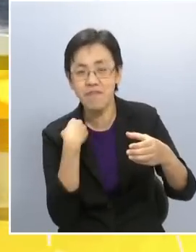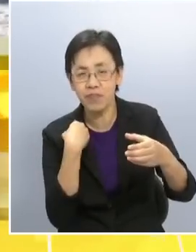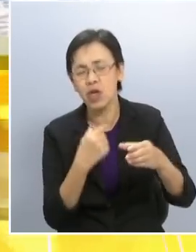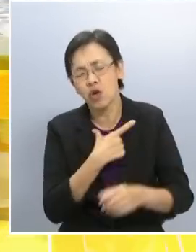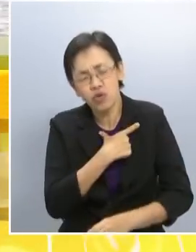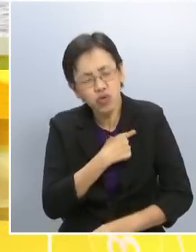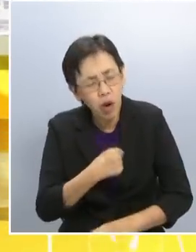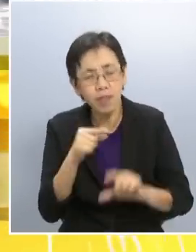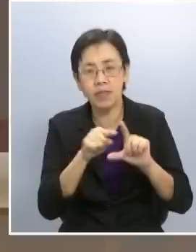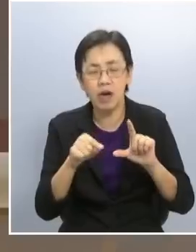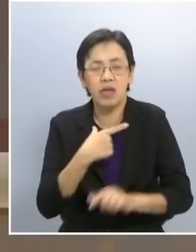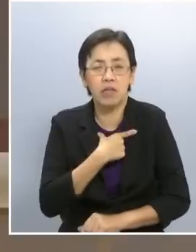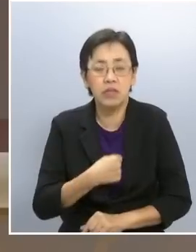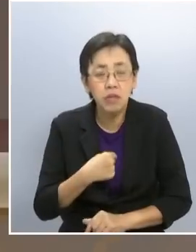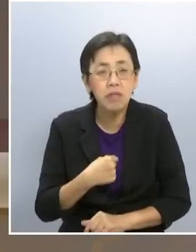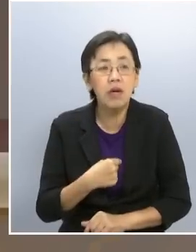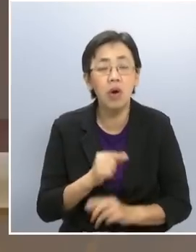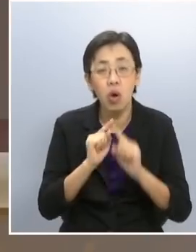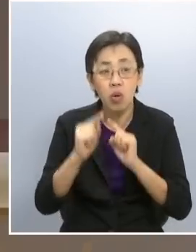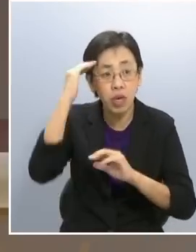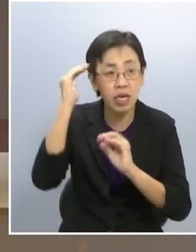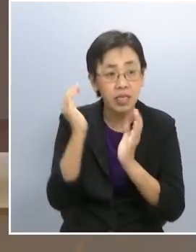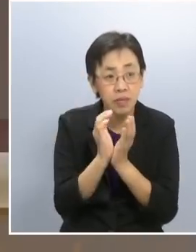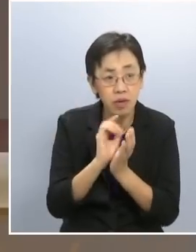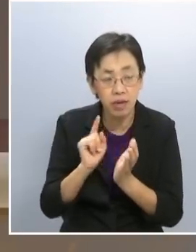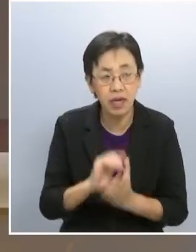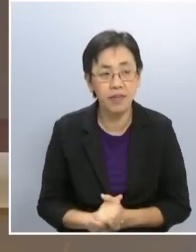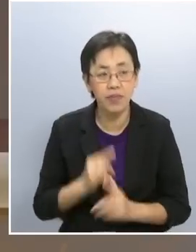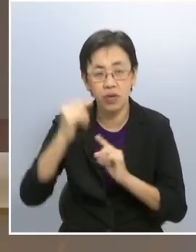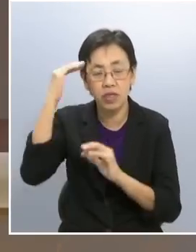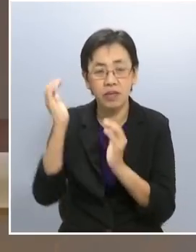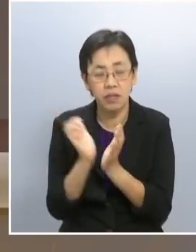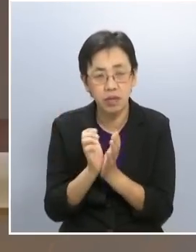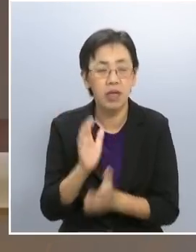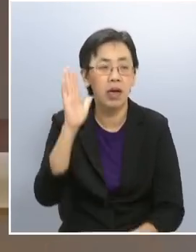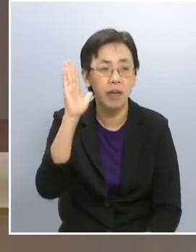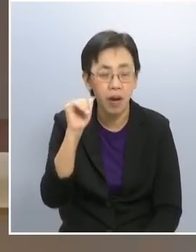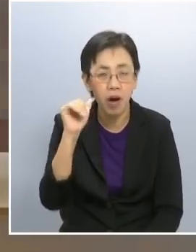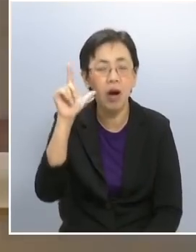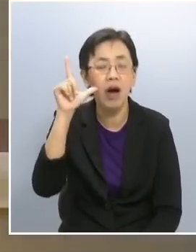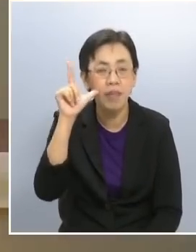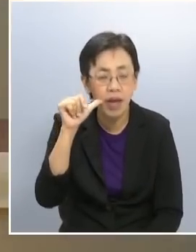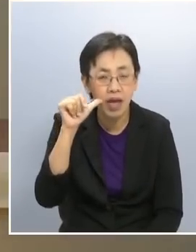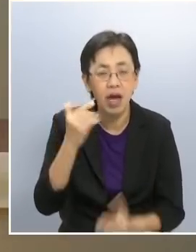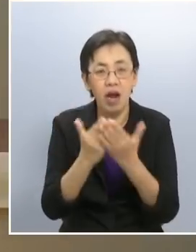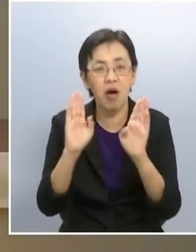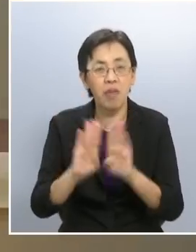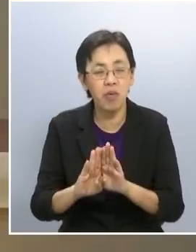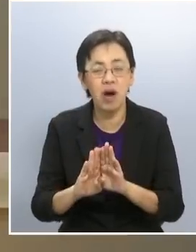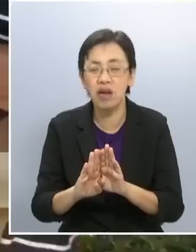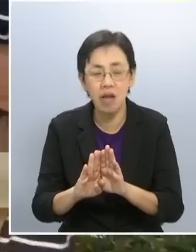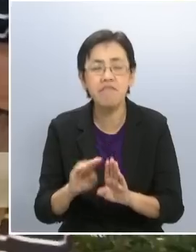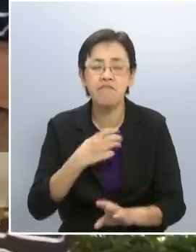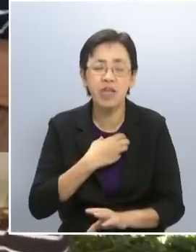ากคุณลุงบอกว่าไปคุยกับตำรวจบอกว่าทางคุณพ่อทางคุณแม่หรือว่าทางครอบครัวเนี่ยจะเอาเรื่องกับเหตุการณ์นี้ก็